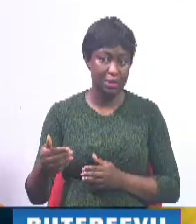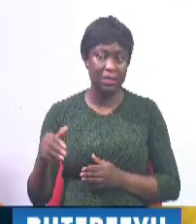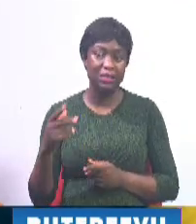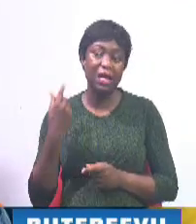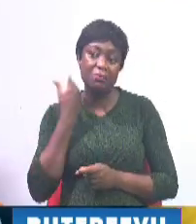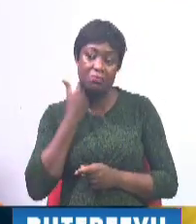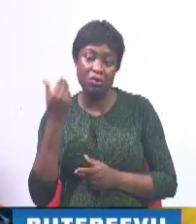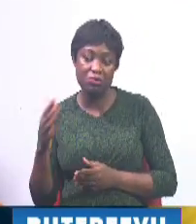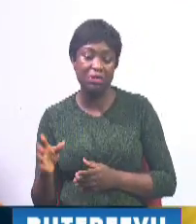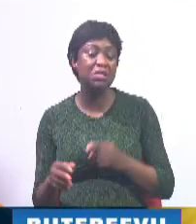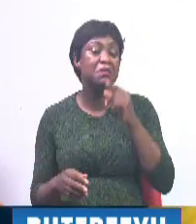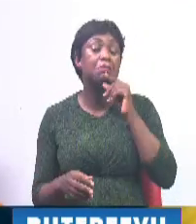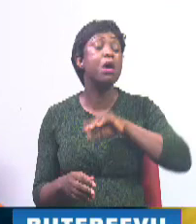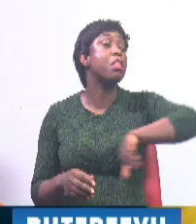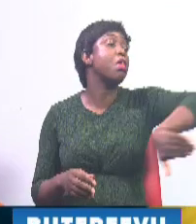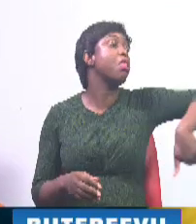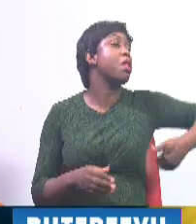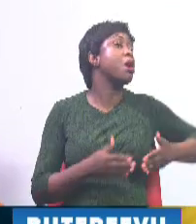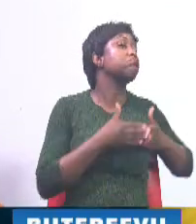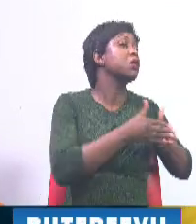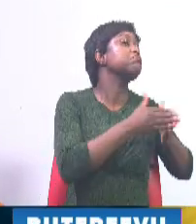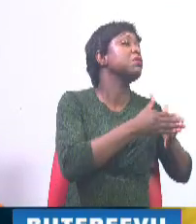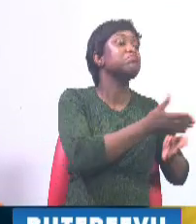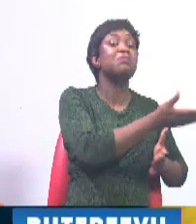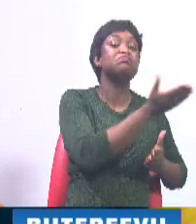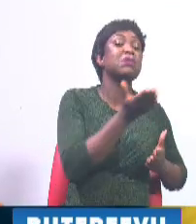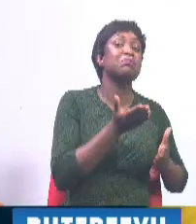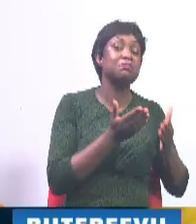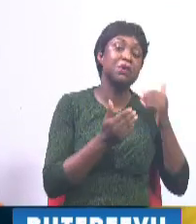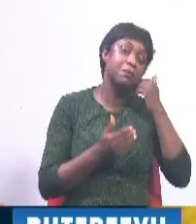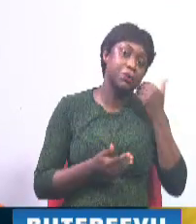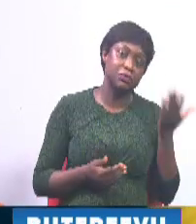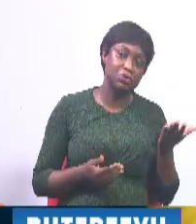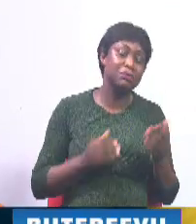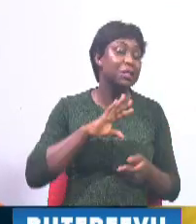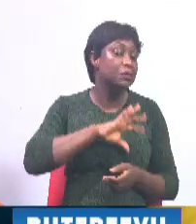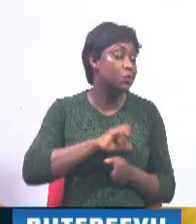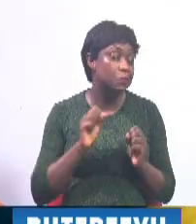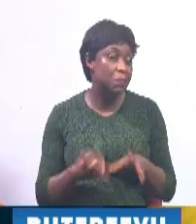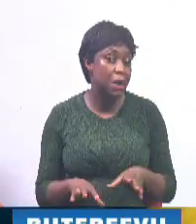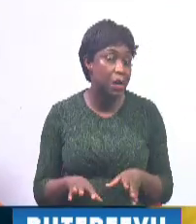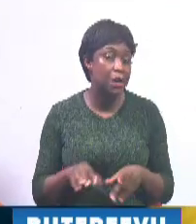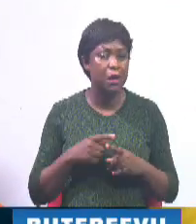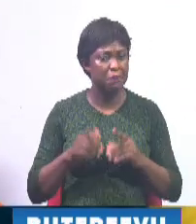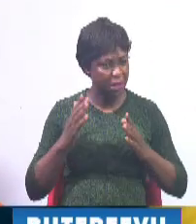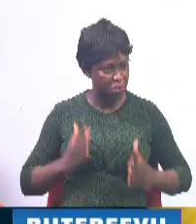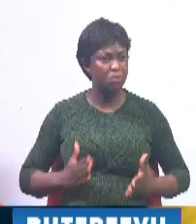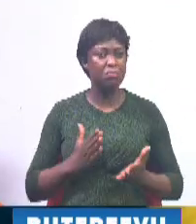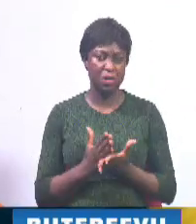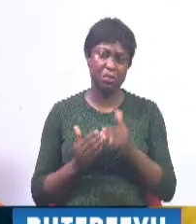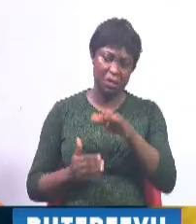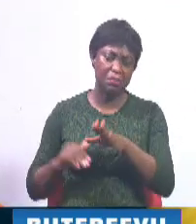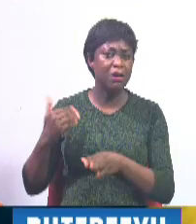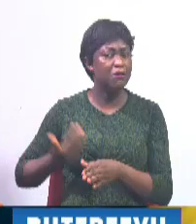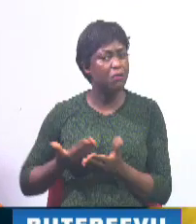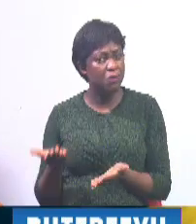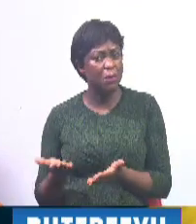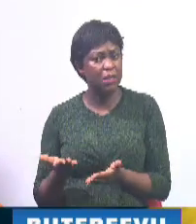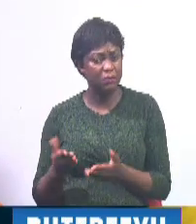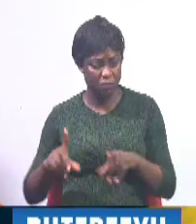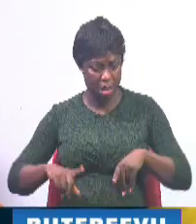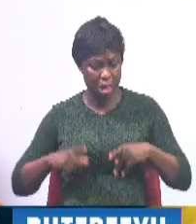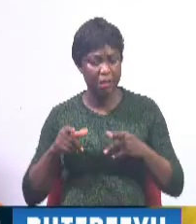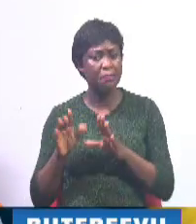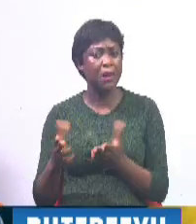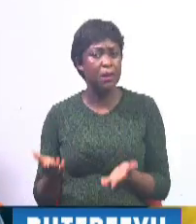eyo nga ye yatambula mudda ne watabaawo ki bugumiikiriza naye ng'ate eddembe ly'omukyalo ono okutunuulira obulamu bwe